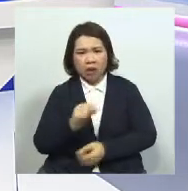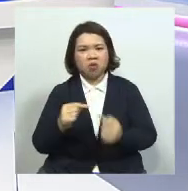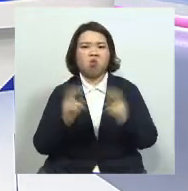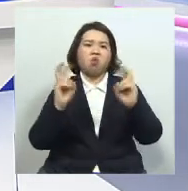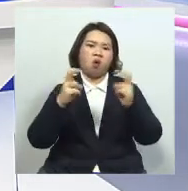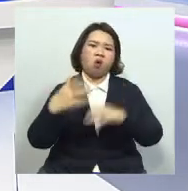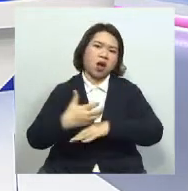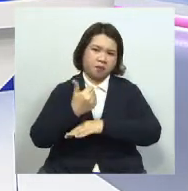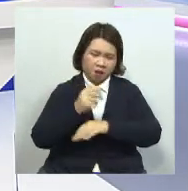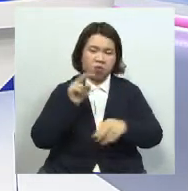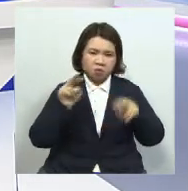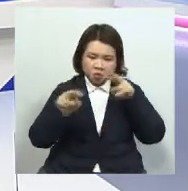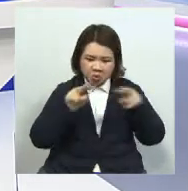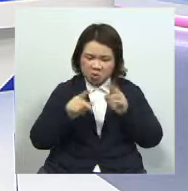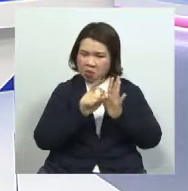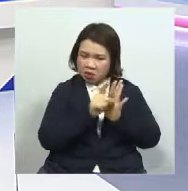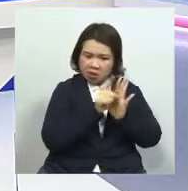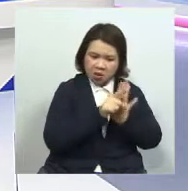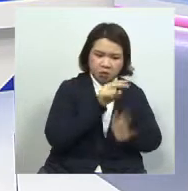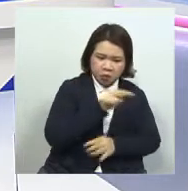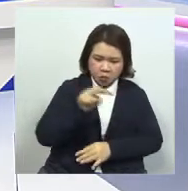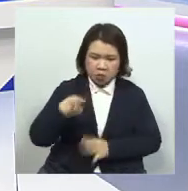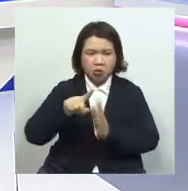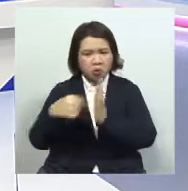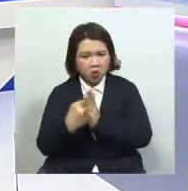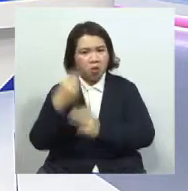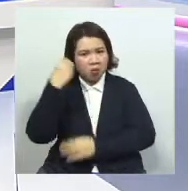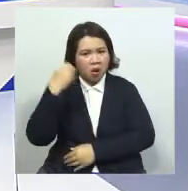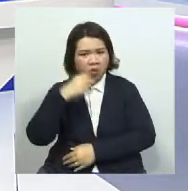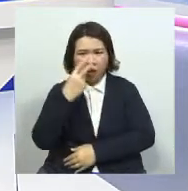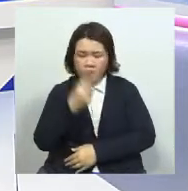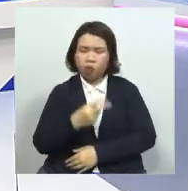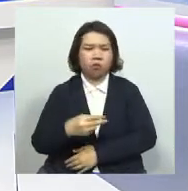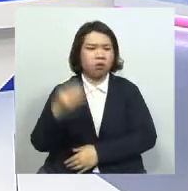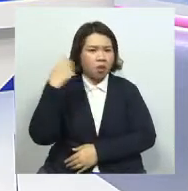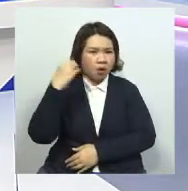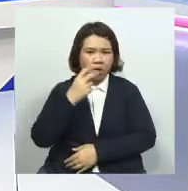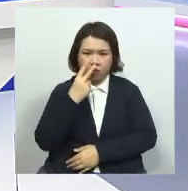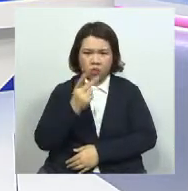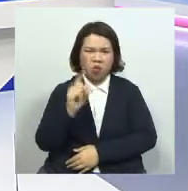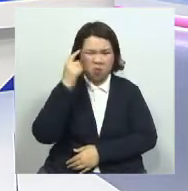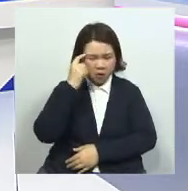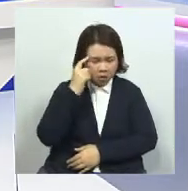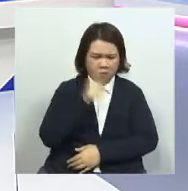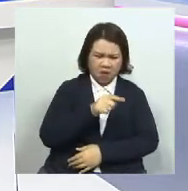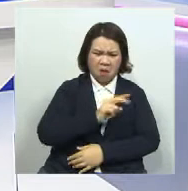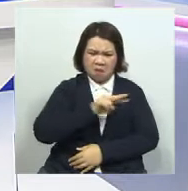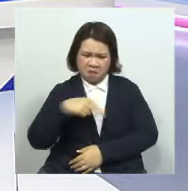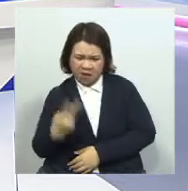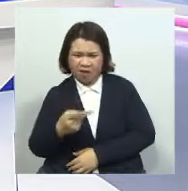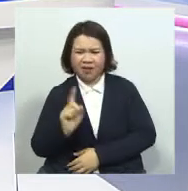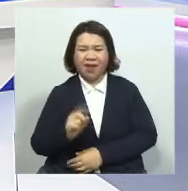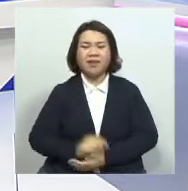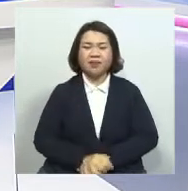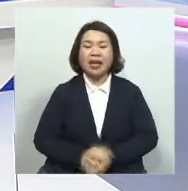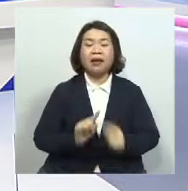ประเด็นทางการเมืองต้องติดตามเป็นรายนาทีรายชั่วโมงรายวันทุกรายเนี่ยเราต้องมาดูเลยเพราะไม่รู้ว่าอะไรจะเปลี่ยนไปทางไหนบ้าง แต่จ